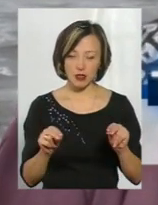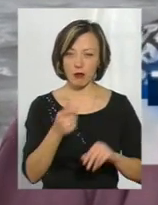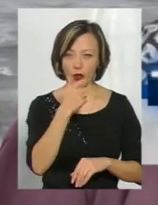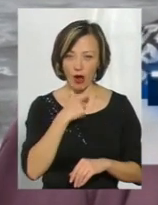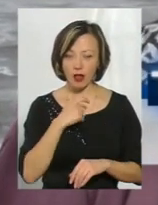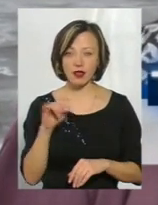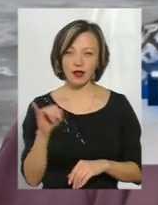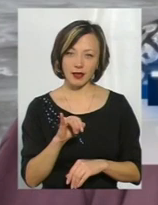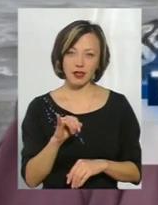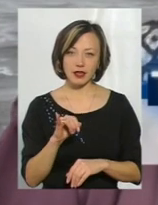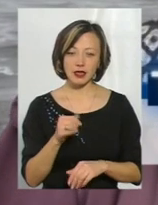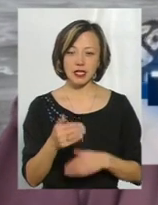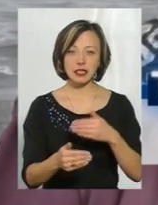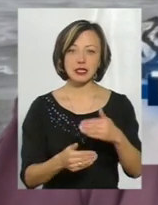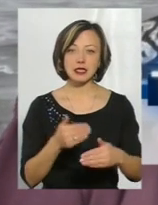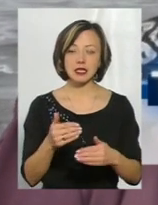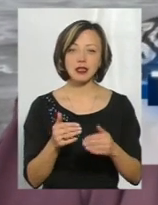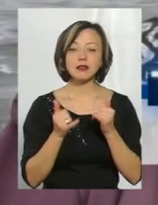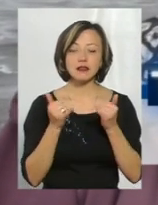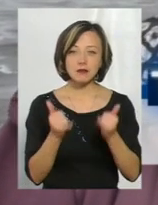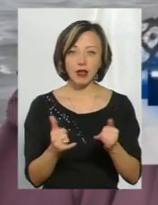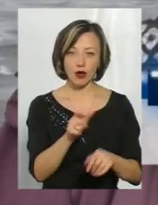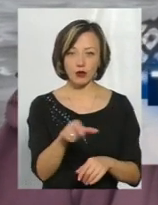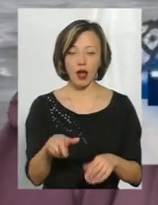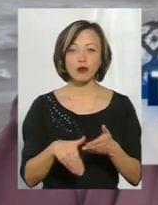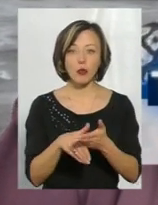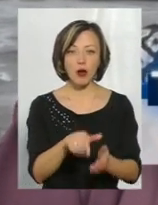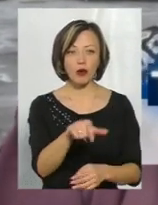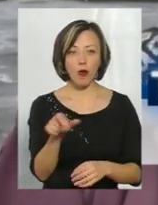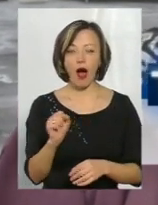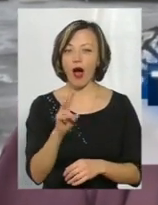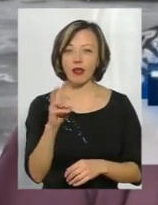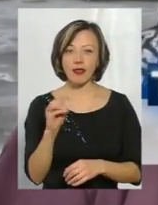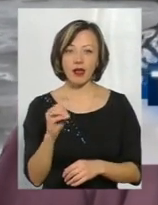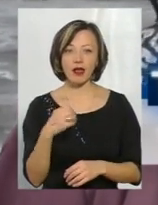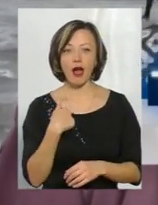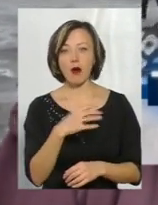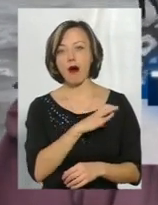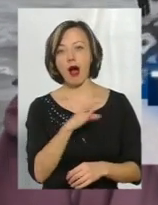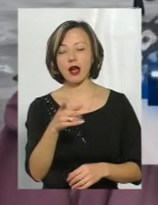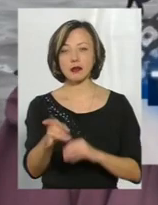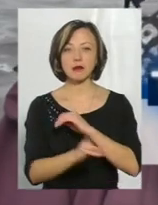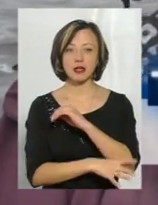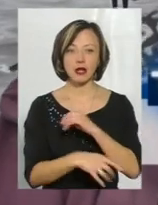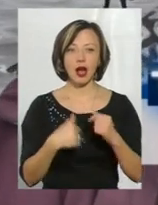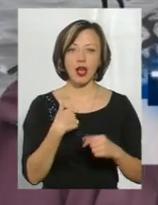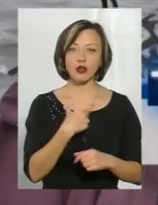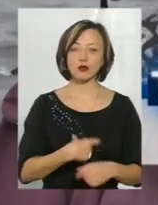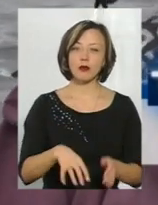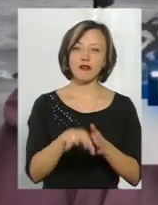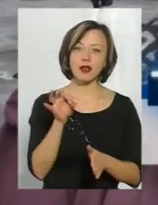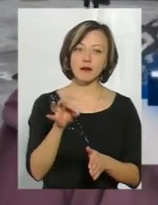порядна, і іти тільки за людьми. І хай допомагають людям, а не то, що я там багатий, а ти бідний, а я собі